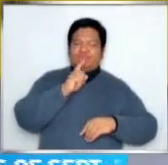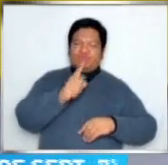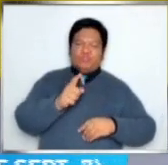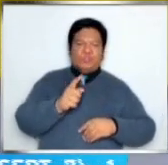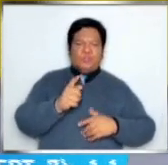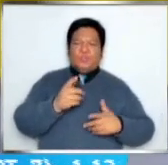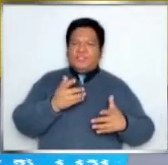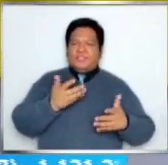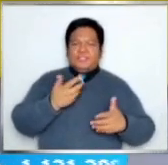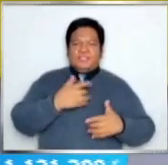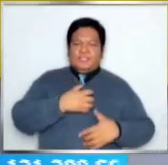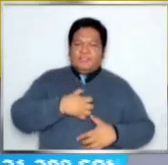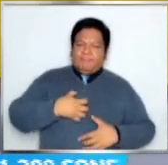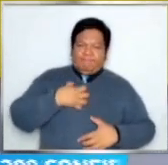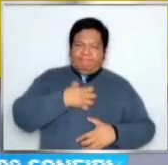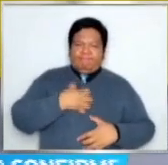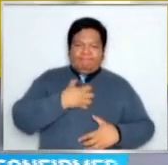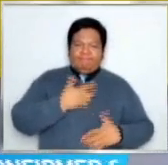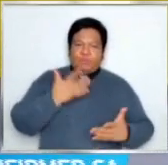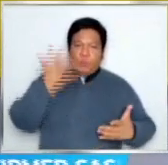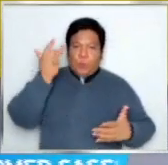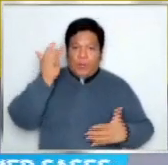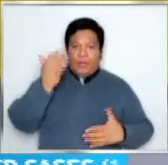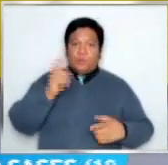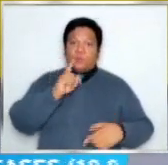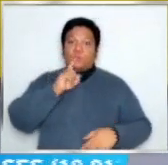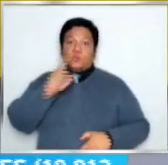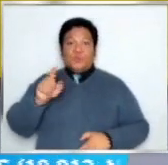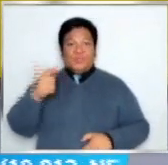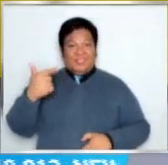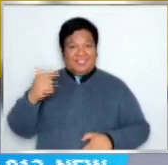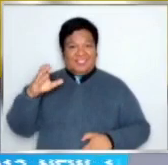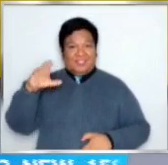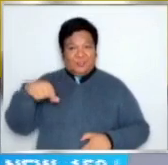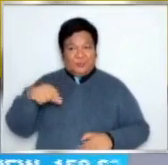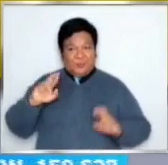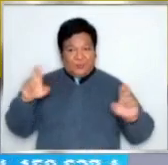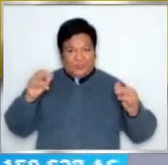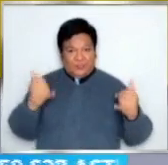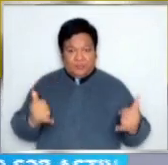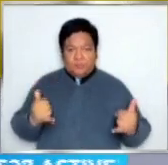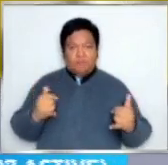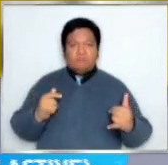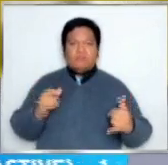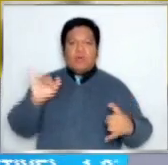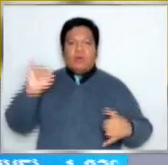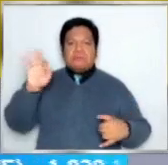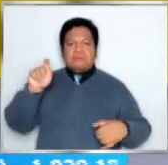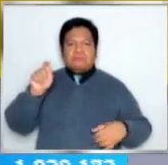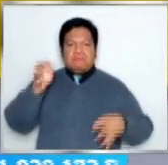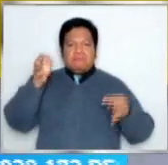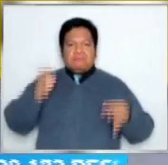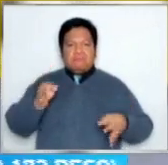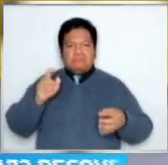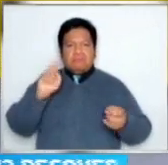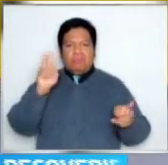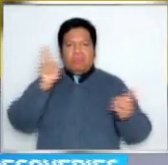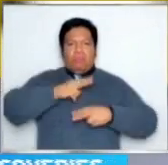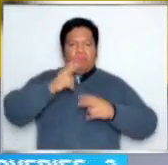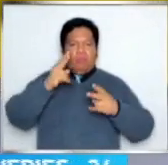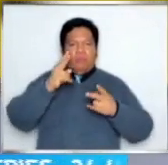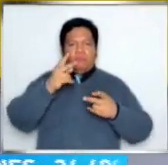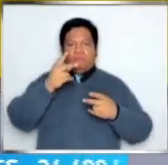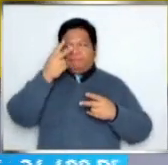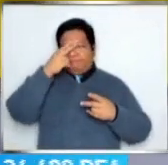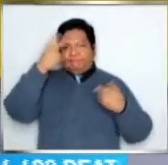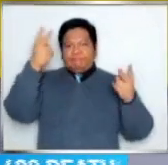sanay GCQ ngayong araw sa Metro Manila at sa halip ay pagpapalawig pa sa MECQ. Tanong nila, ano ba talaga